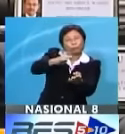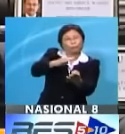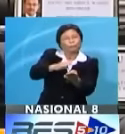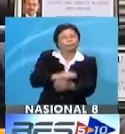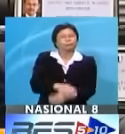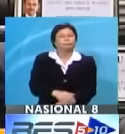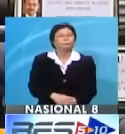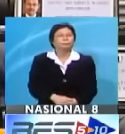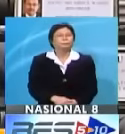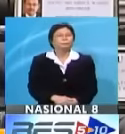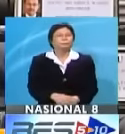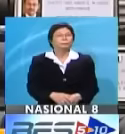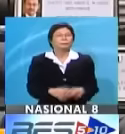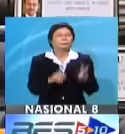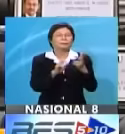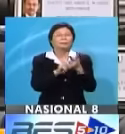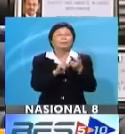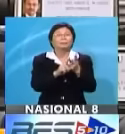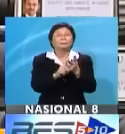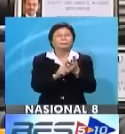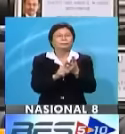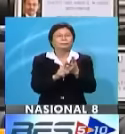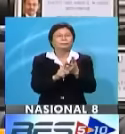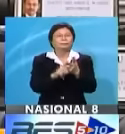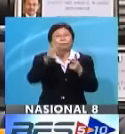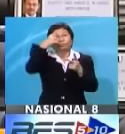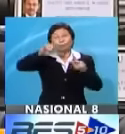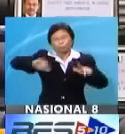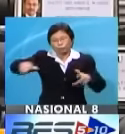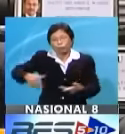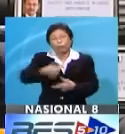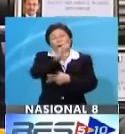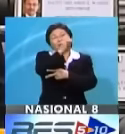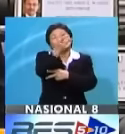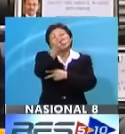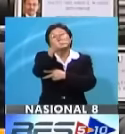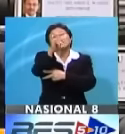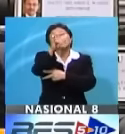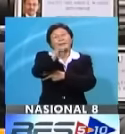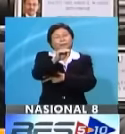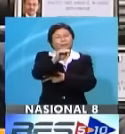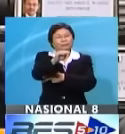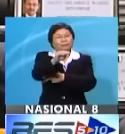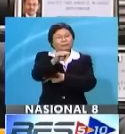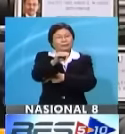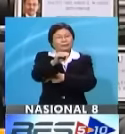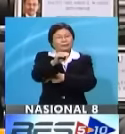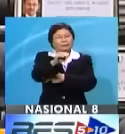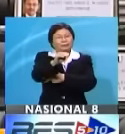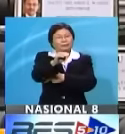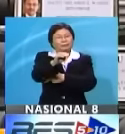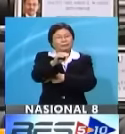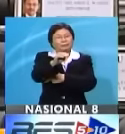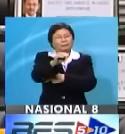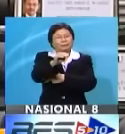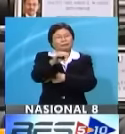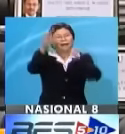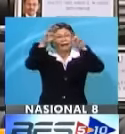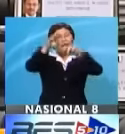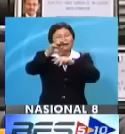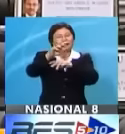Ya, yang itu yang kedua. Yang ketiga ialah untuk memperkenalkan skim persijilan sendiri ASEAN ataupun